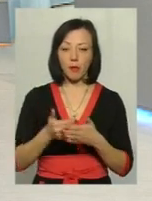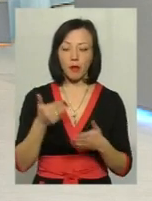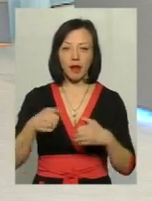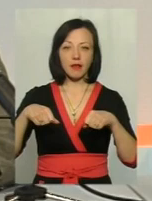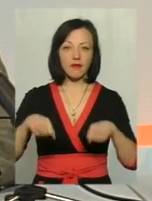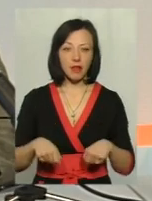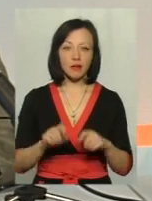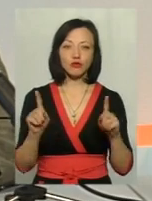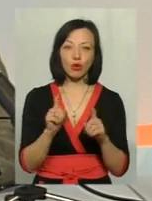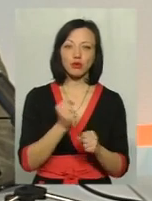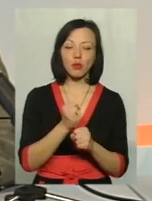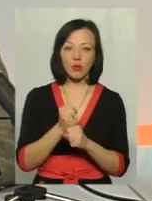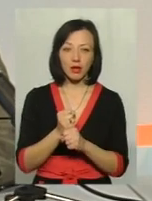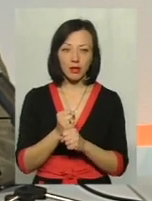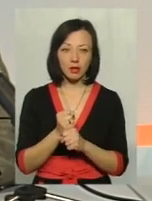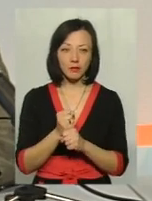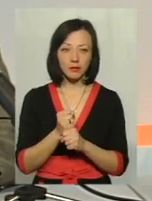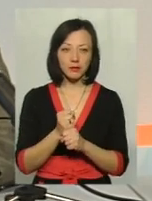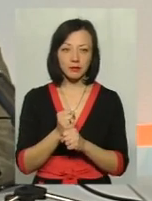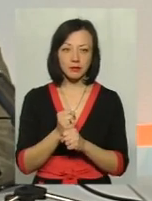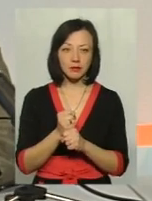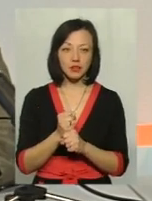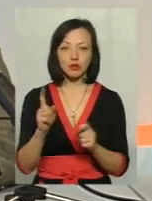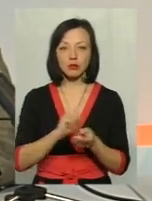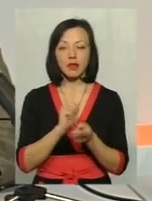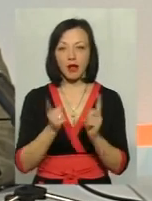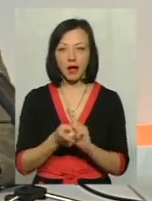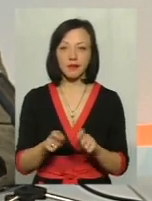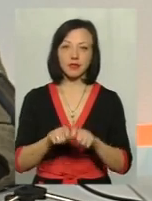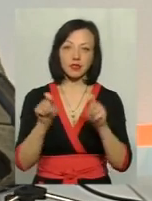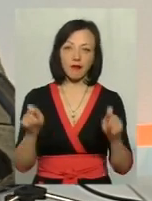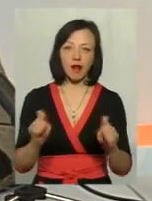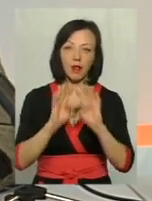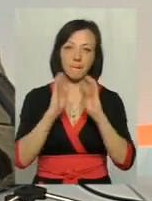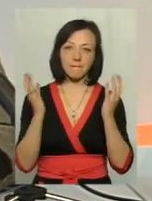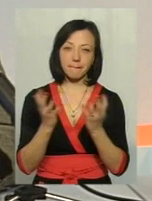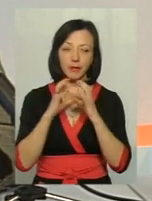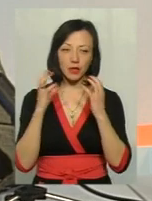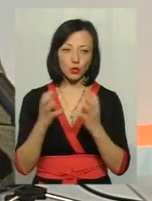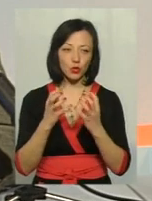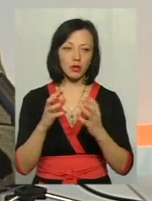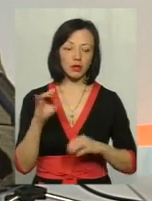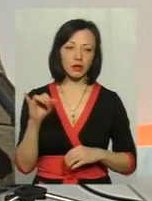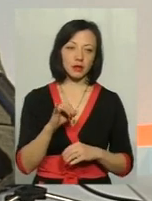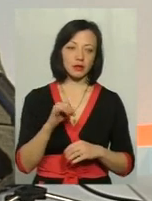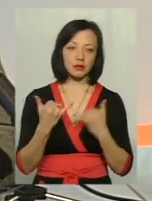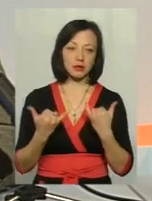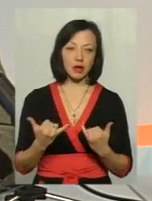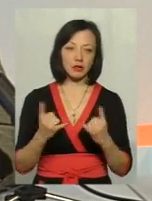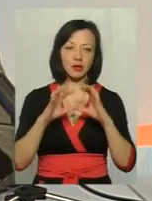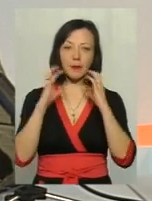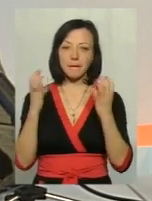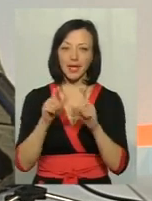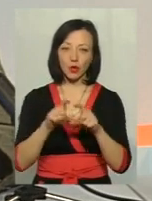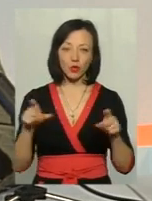влада щось там робила, щось міняла, відкривала якісь притулки, і на зараз притулку